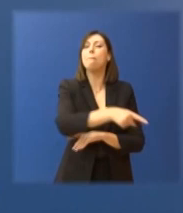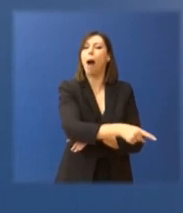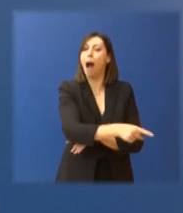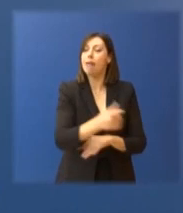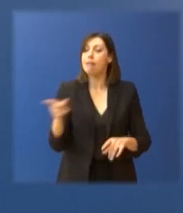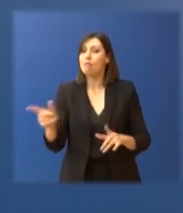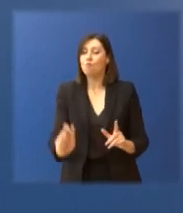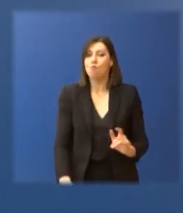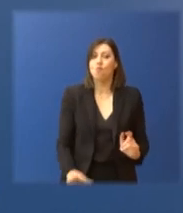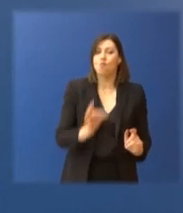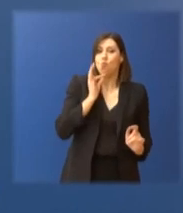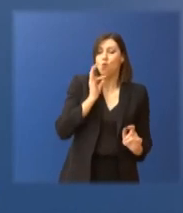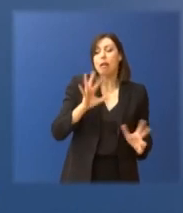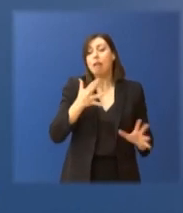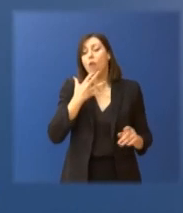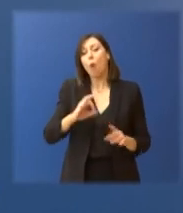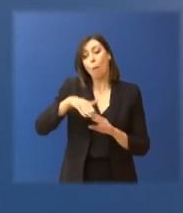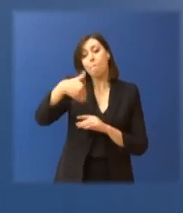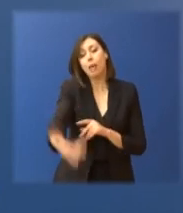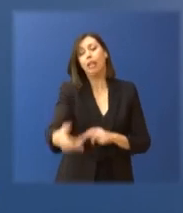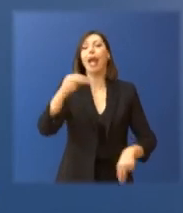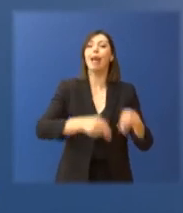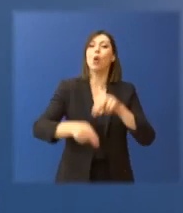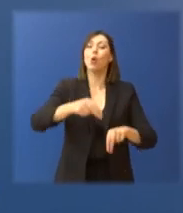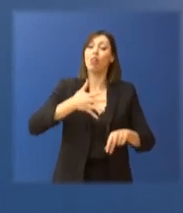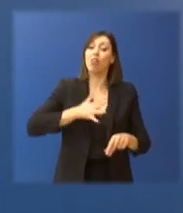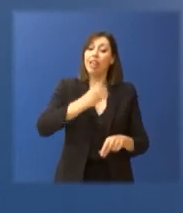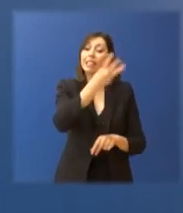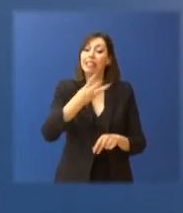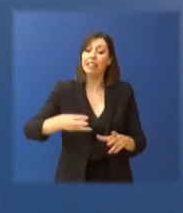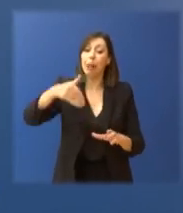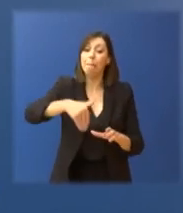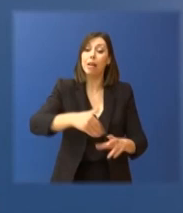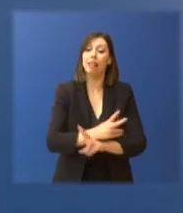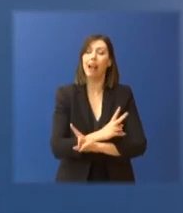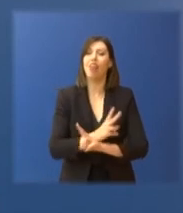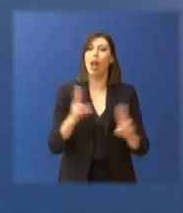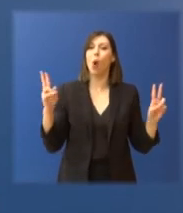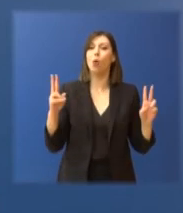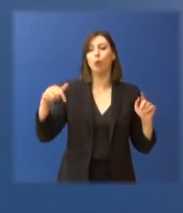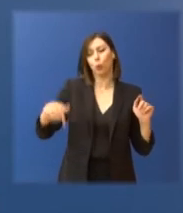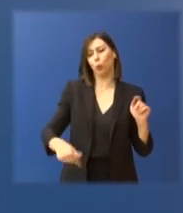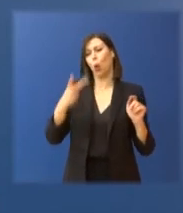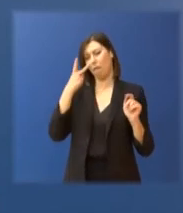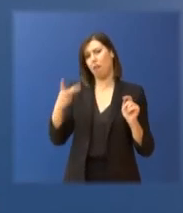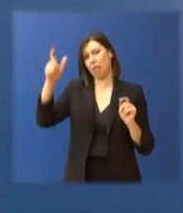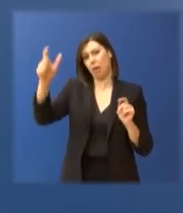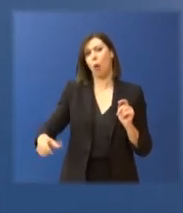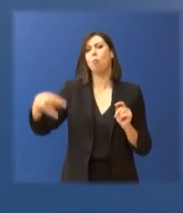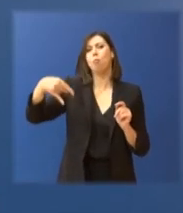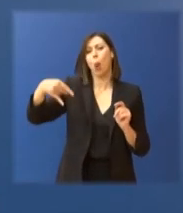εσωτερικό πεδίο μετά τις εκλογές, ο ίδιος και ο ΣΥΡΙΖΑ σύρονται στην αυτονόητη πράξη, στη διαγραφή του κυρίου